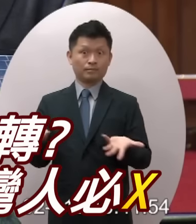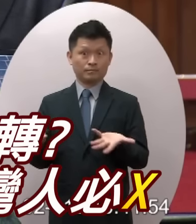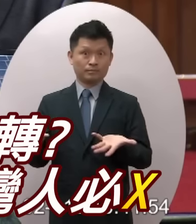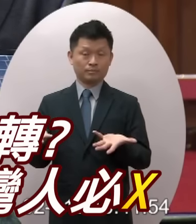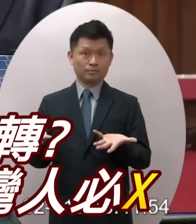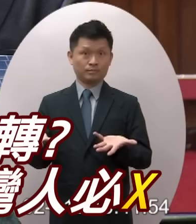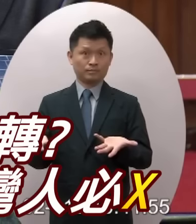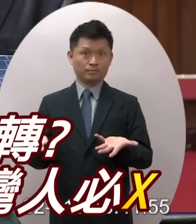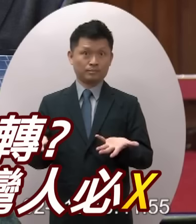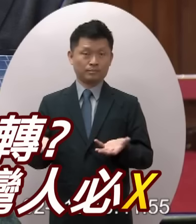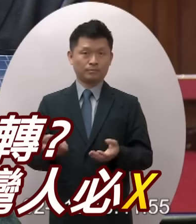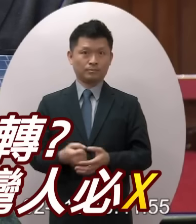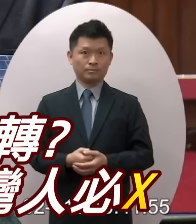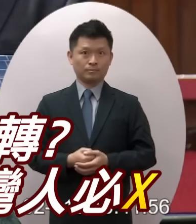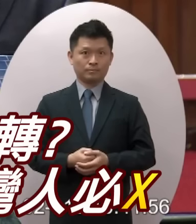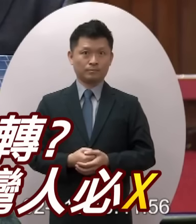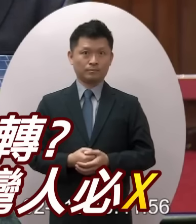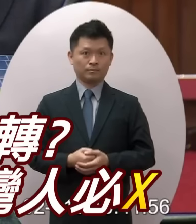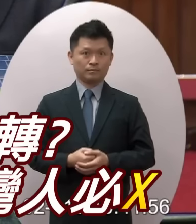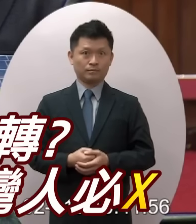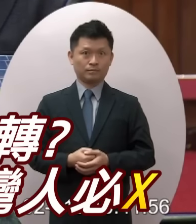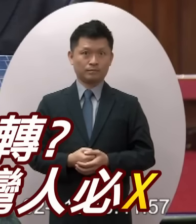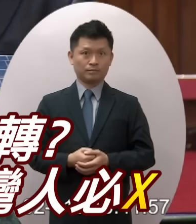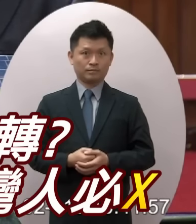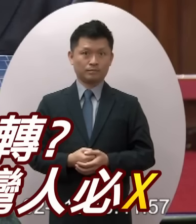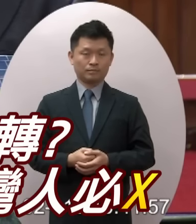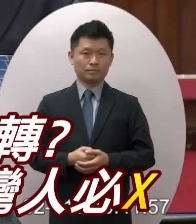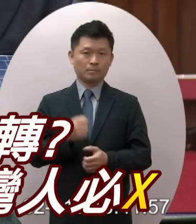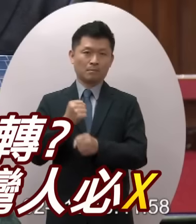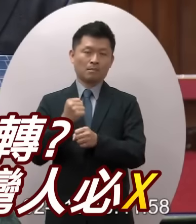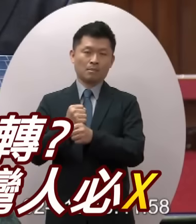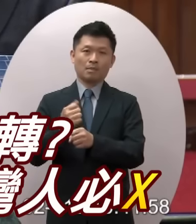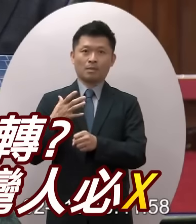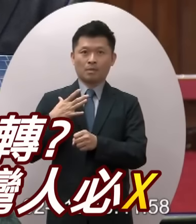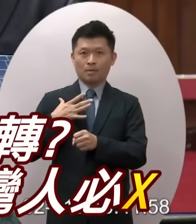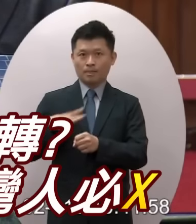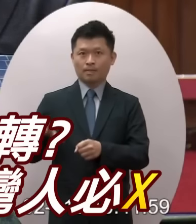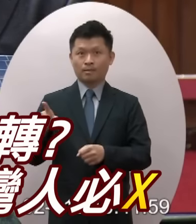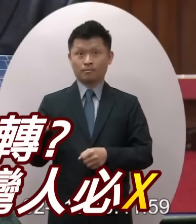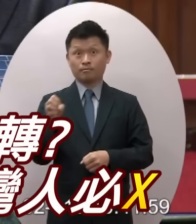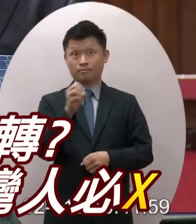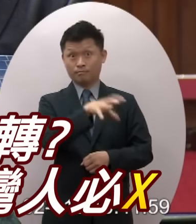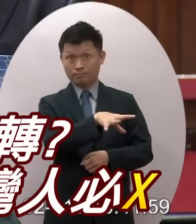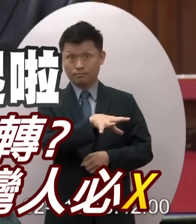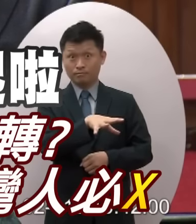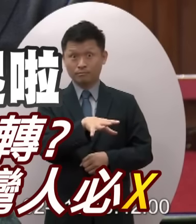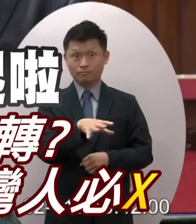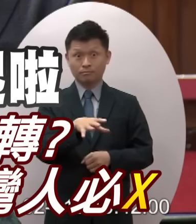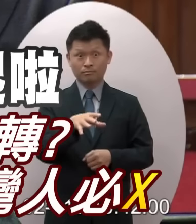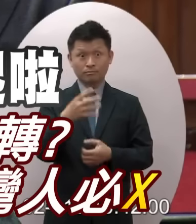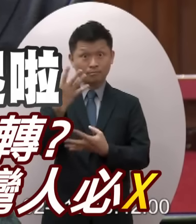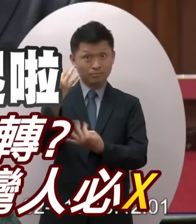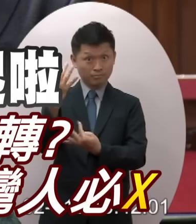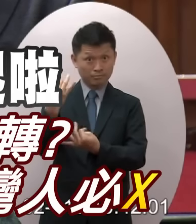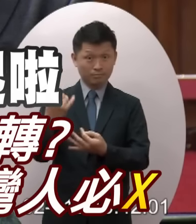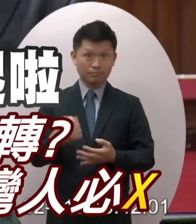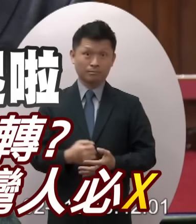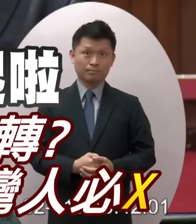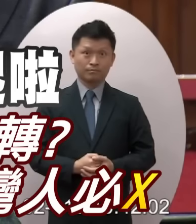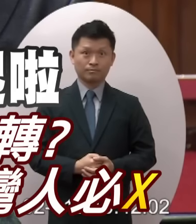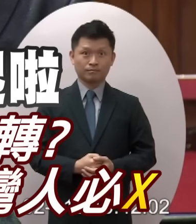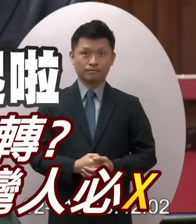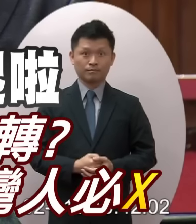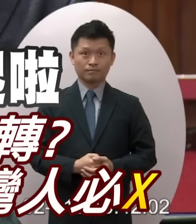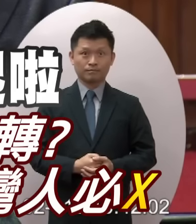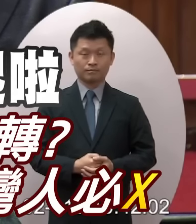哦有惯勤的想法，你怎是甲表达的？ 我想，阮这个团